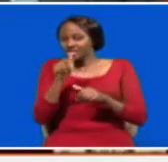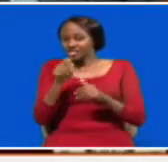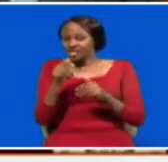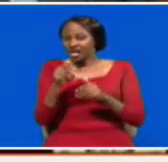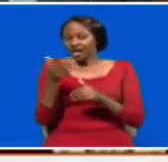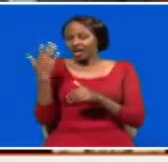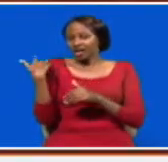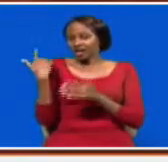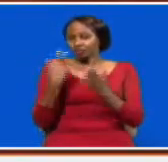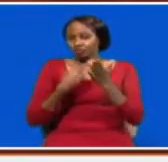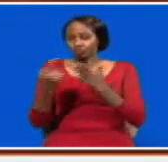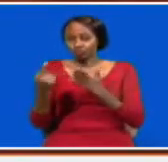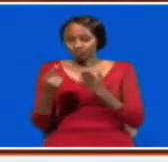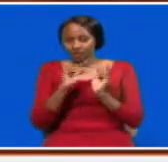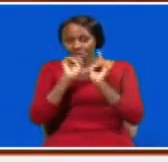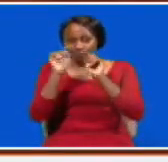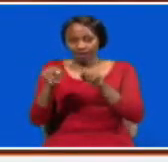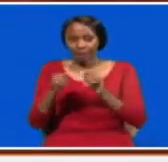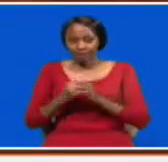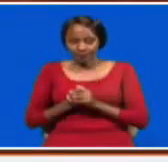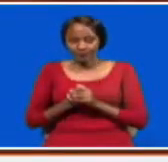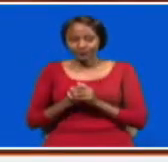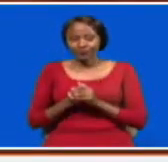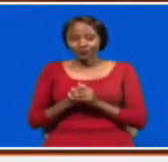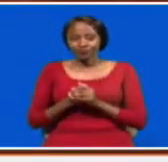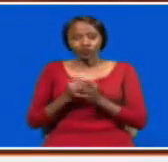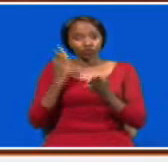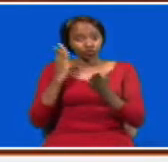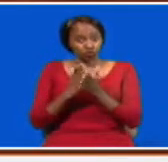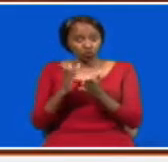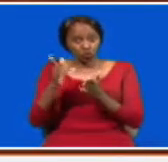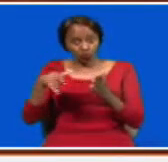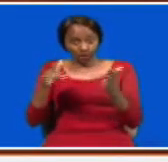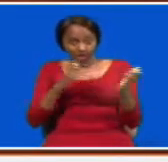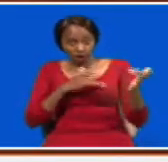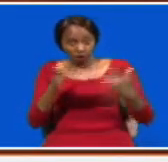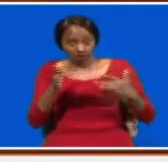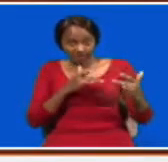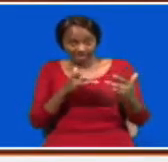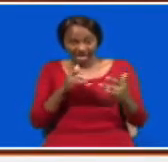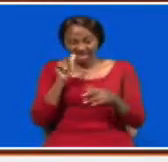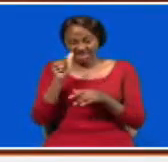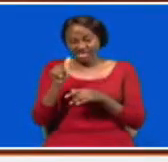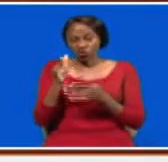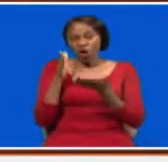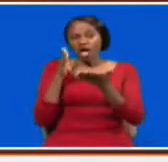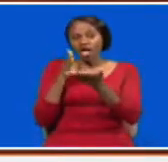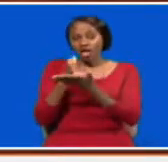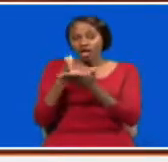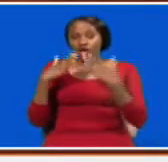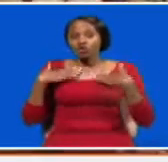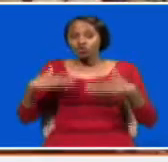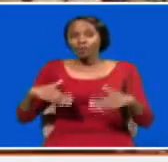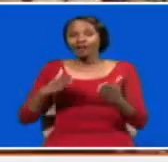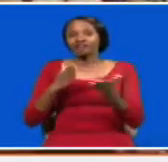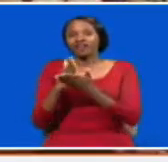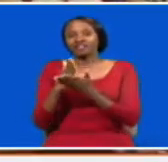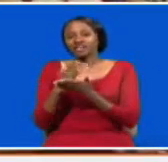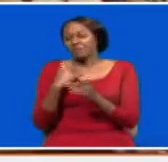zilizopita alipozuru nchi hii. This is an issue that we consider and I consider to be a human rights issue and that will not